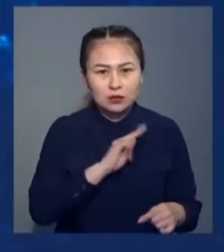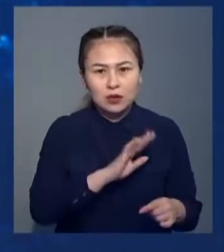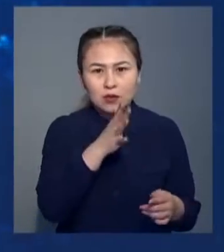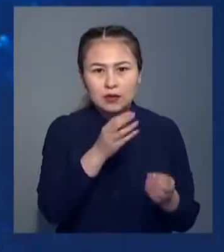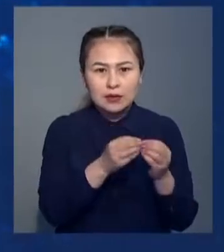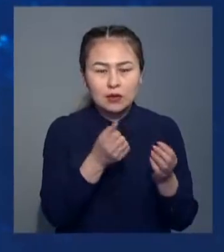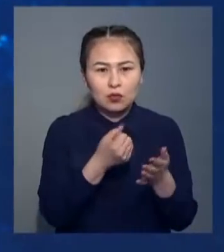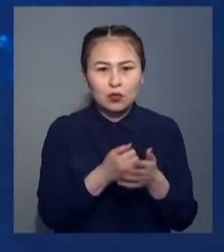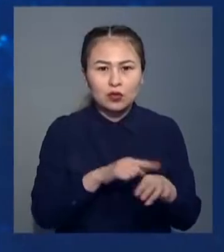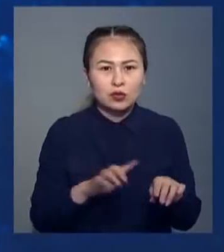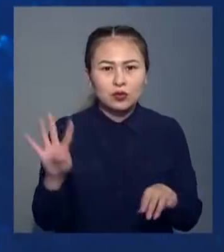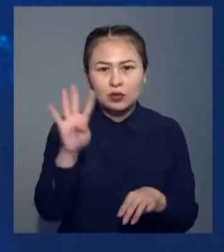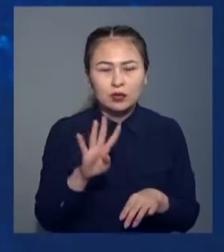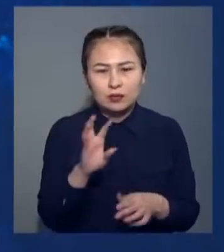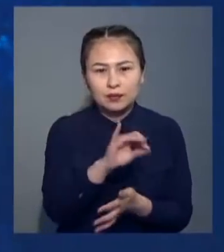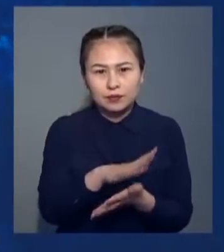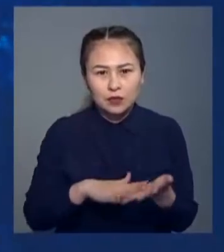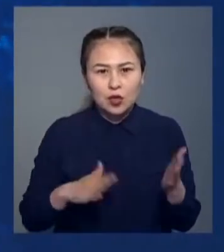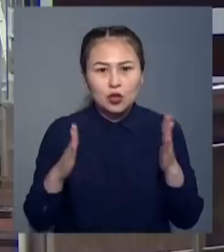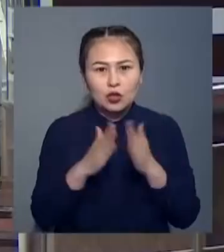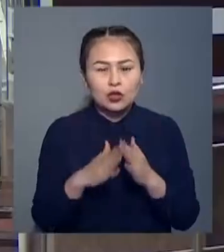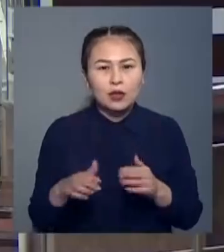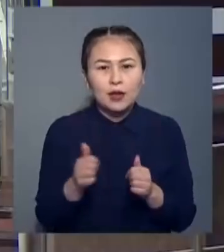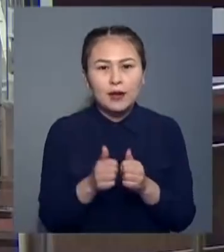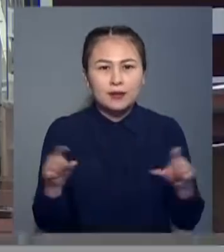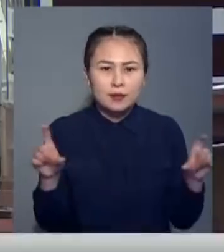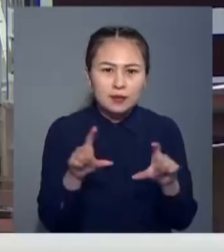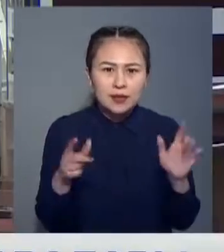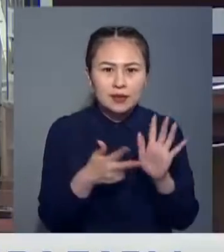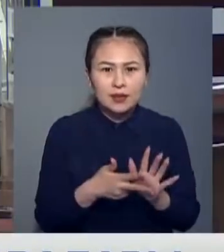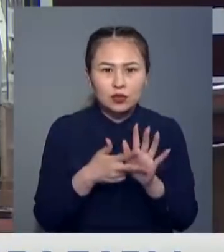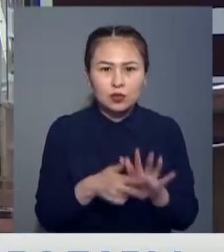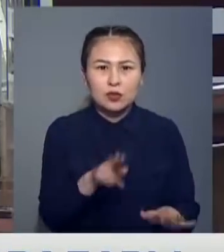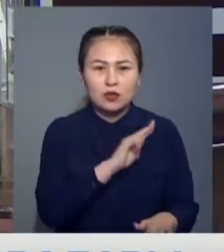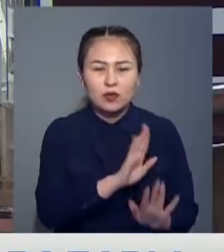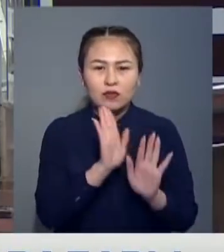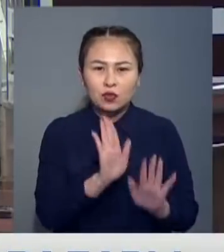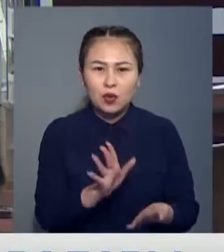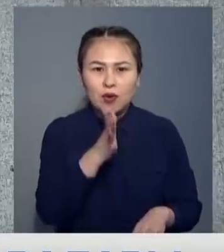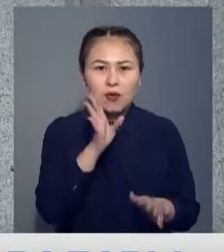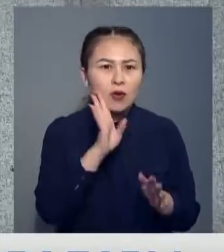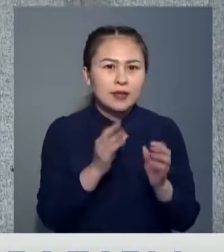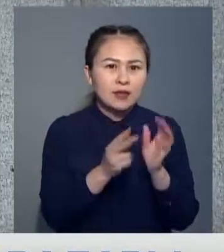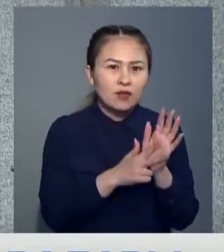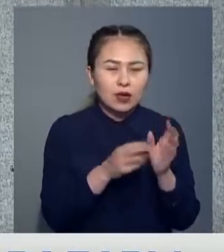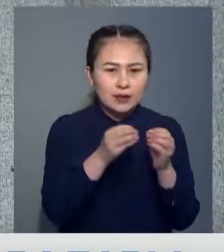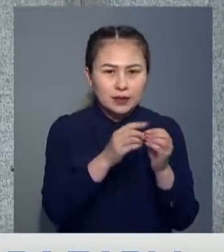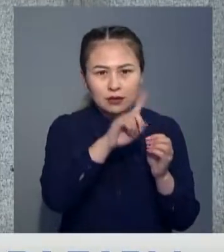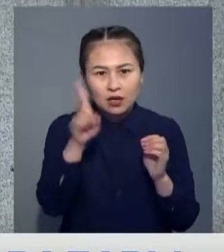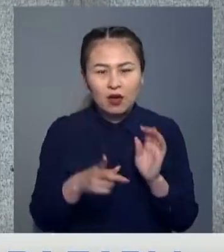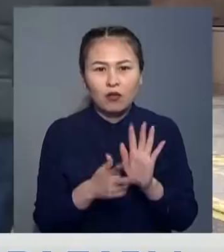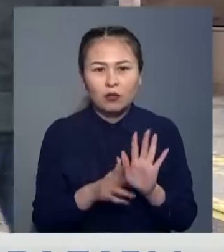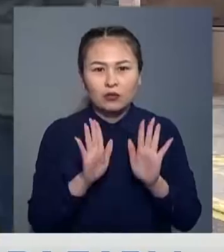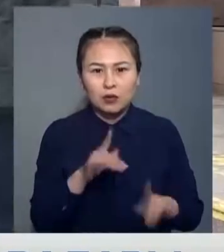сағат 10 мен 16 00 аралығында жалғасады. Үй жанындағы дүкендер 8 сағат жұмыс істейді, яғни таңғы 10-нан кешкі 8-ге